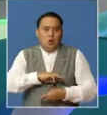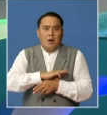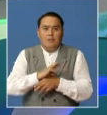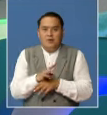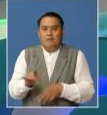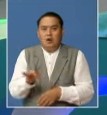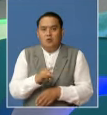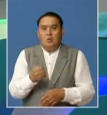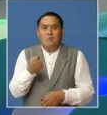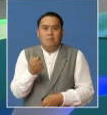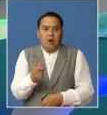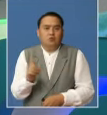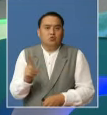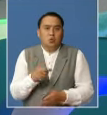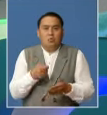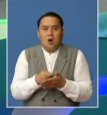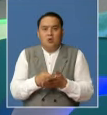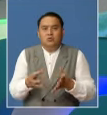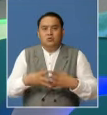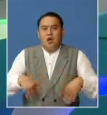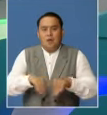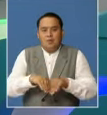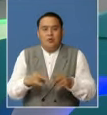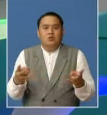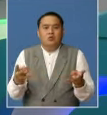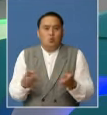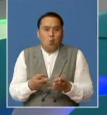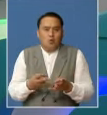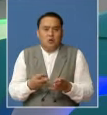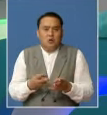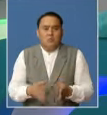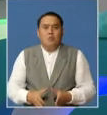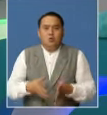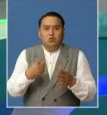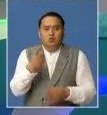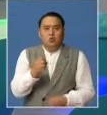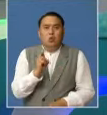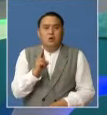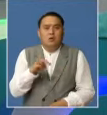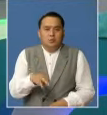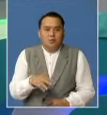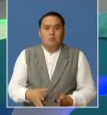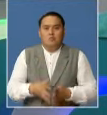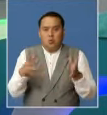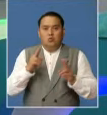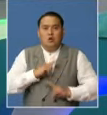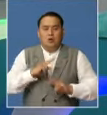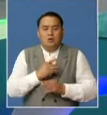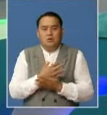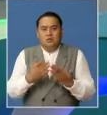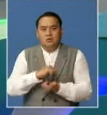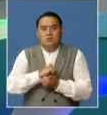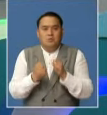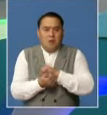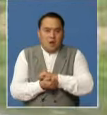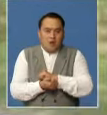этом районе мало. Чтобы прокормить семью, некоторым приходится проделывать путь в 100 километров и больше работать в несколько смен.